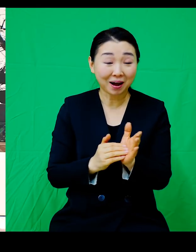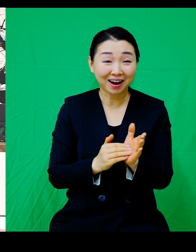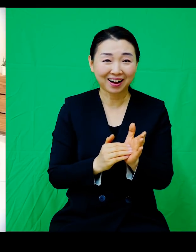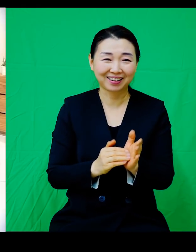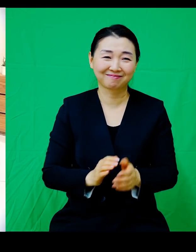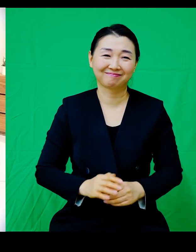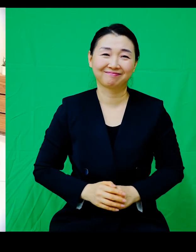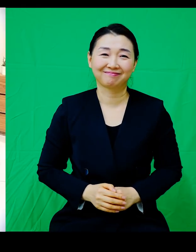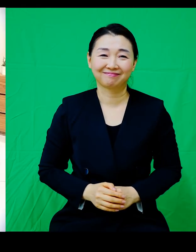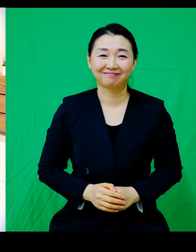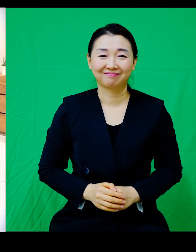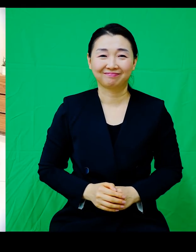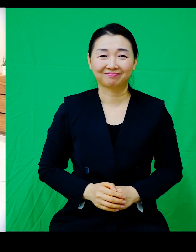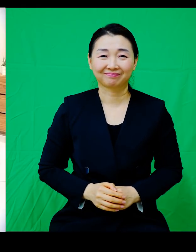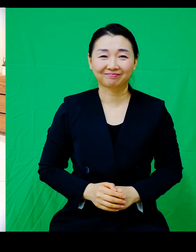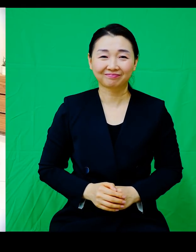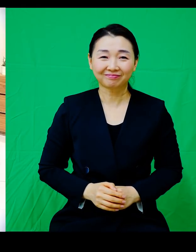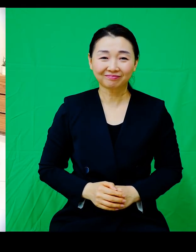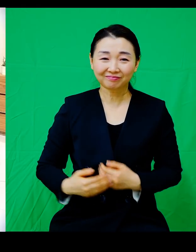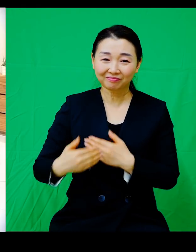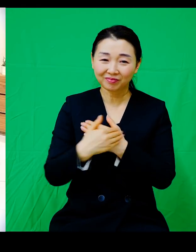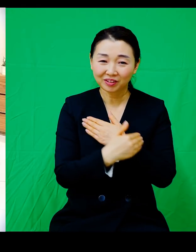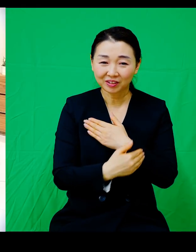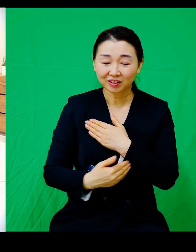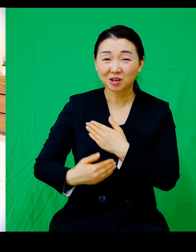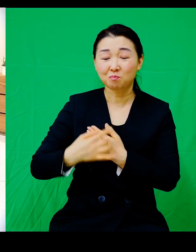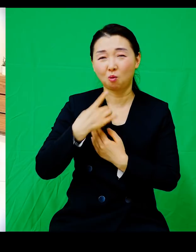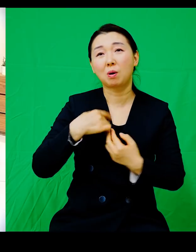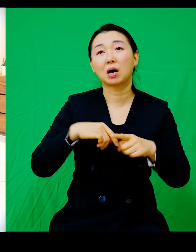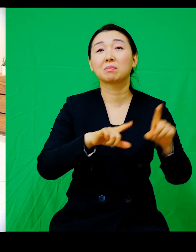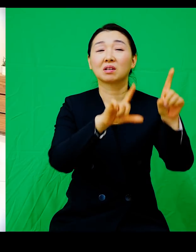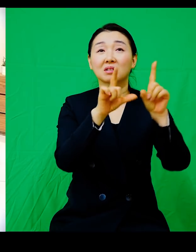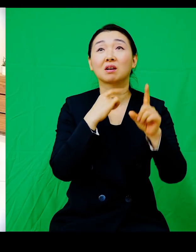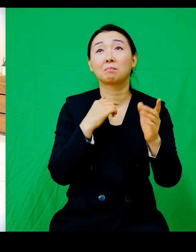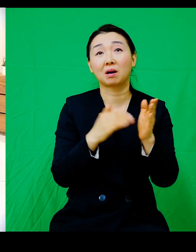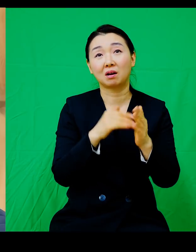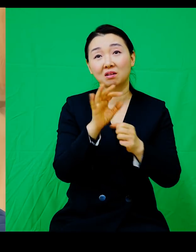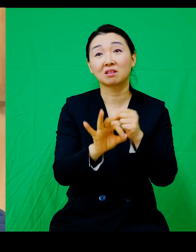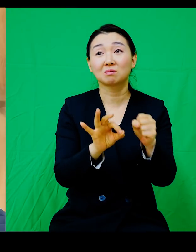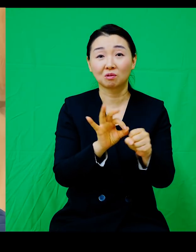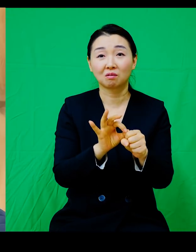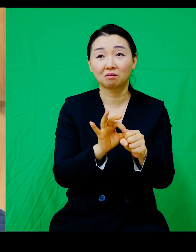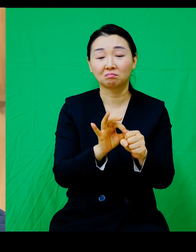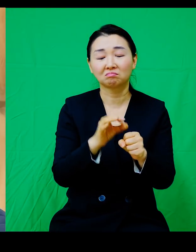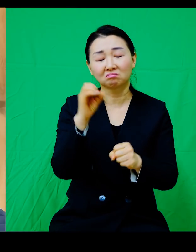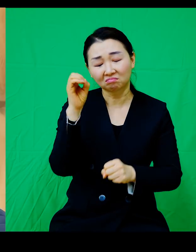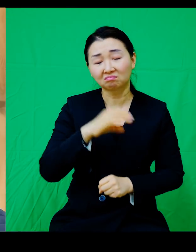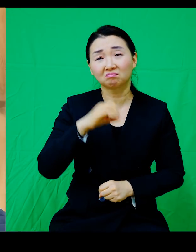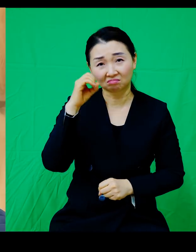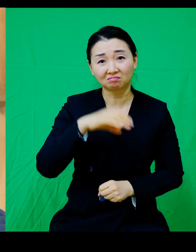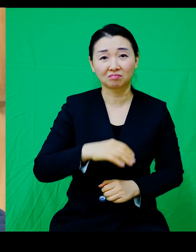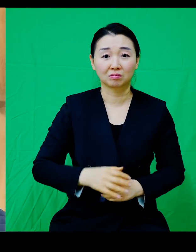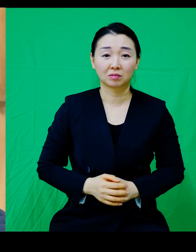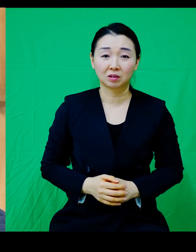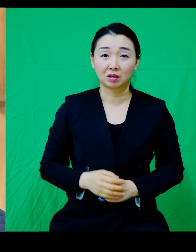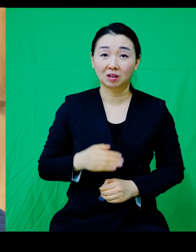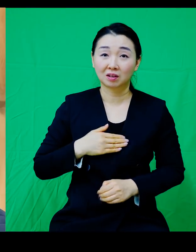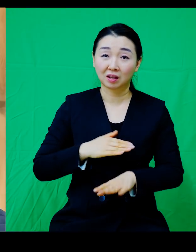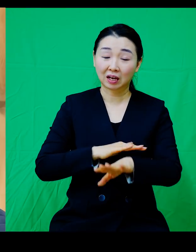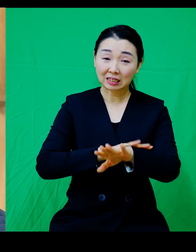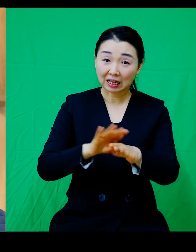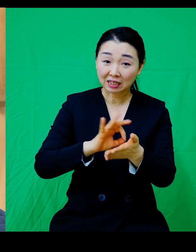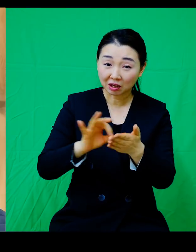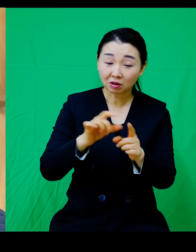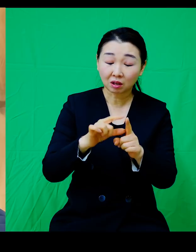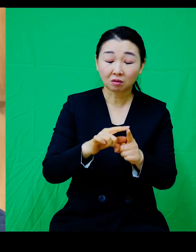화해를 하게 된 거죠. 그렇죠. 네, 네. 표면적인 게 아니라. 그냥 몸만 살았었던 거죠. 10년 동안 그냥 동거만. 정말 제가 되게